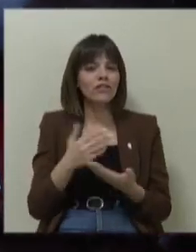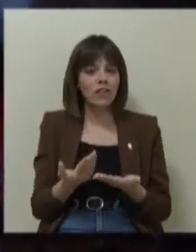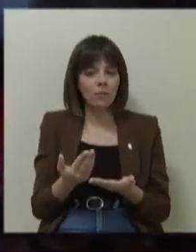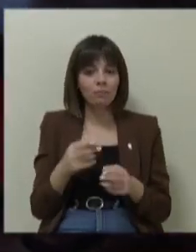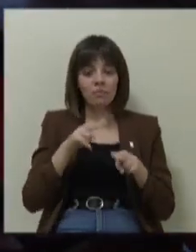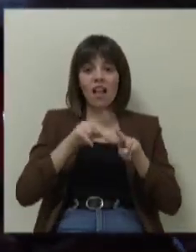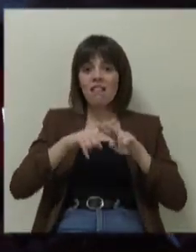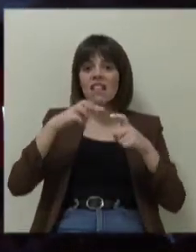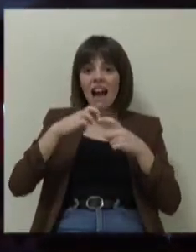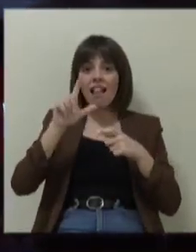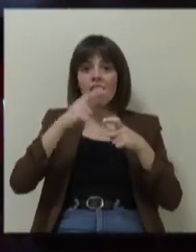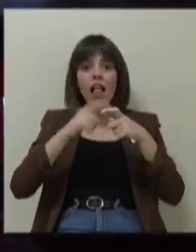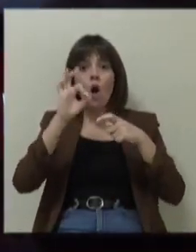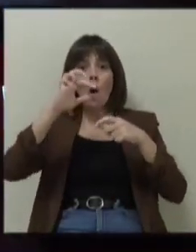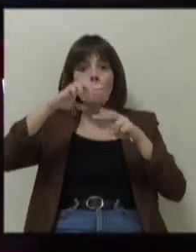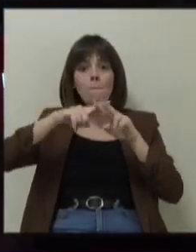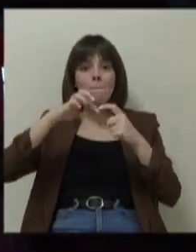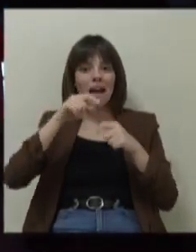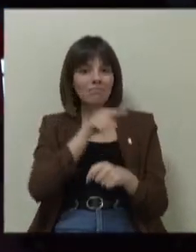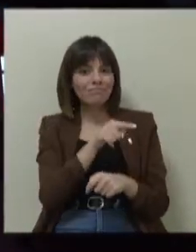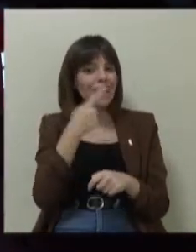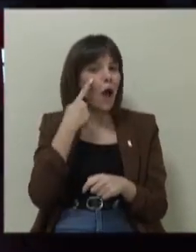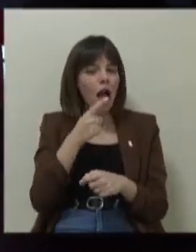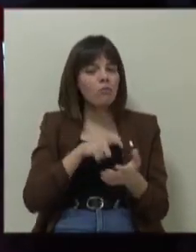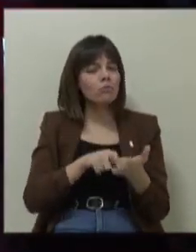Kar leoparı da bütün bu bilgilere sahip,